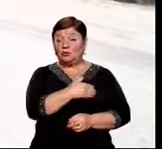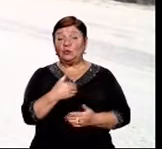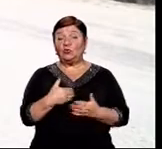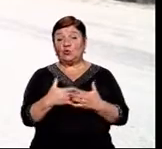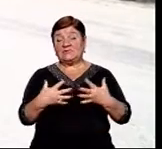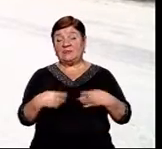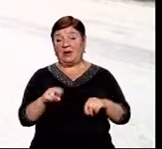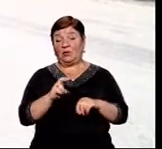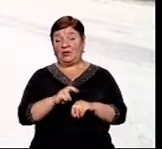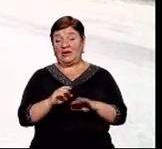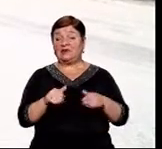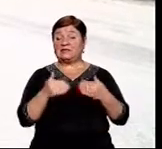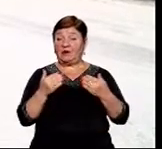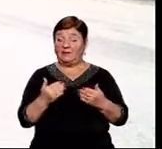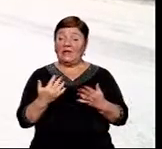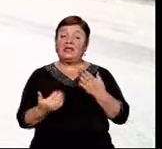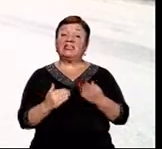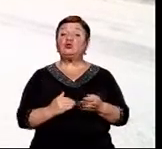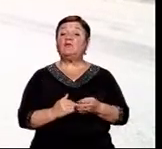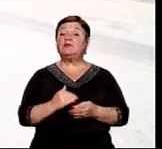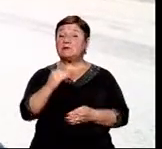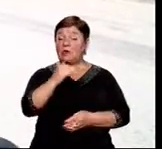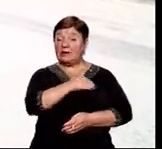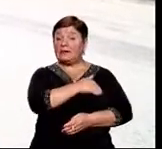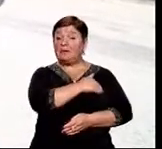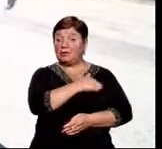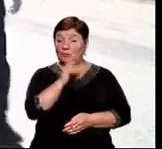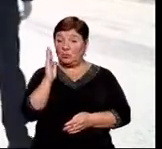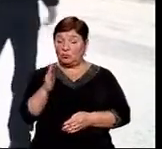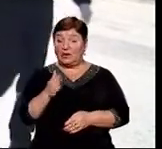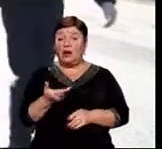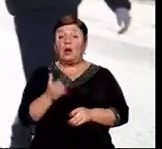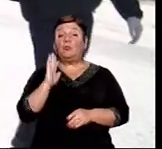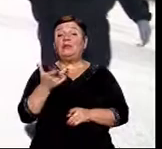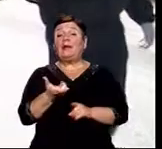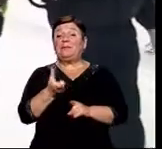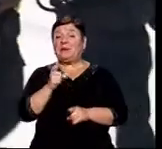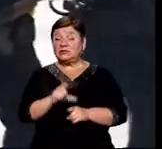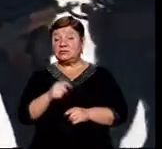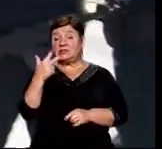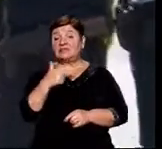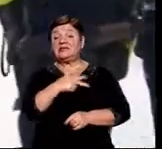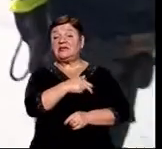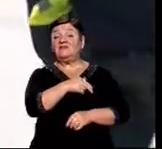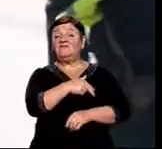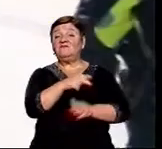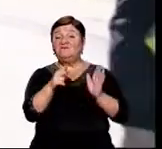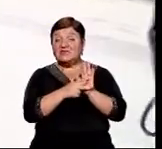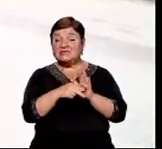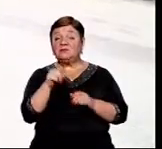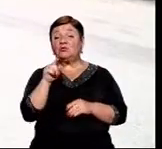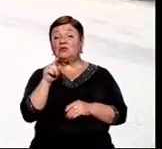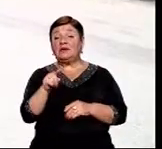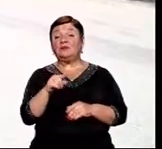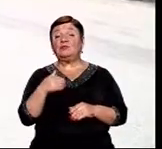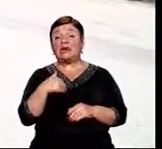сімейного лікаря. А якщо висока буде температура, буде більше 38, будуть ознаки захворювання, тоді ми знімаємо.